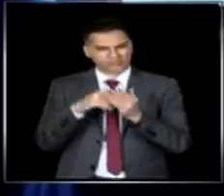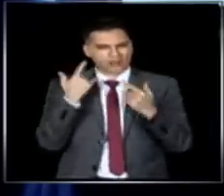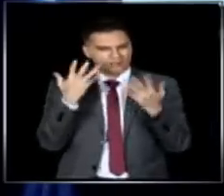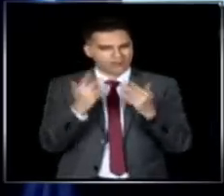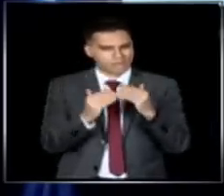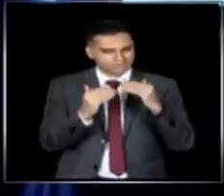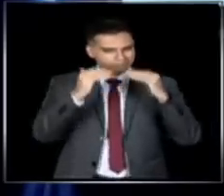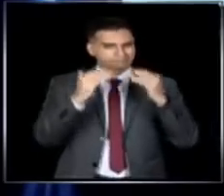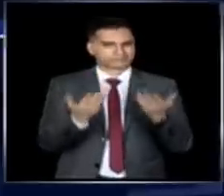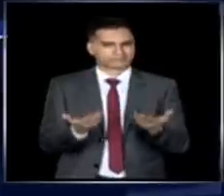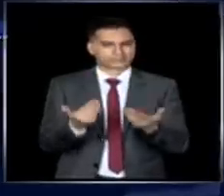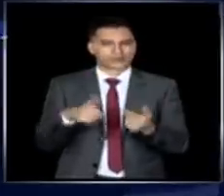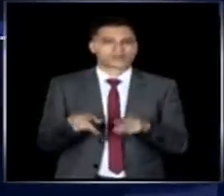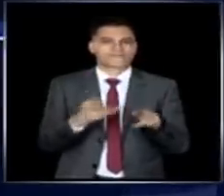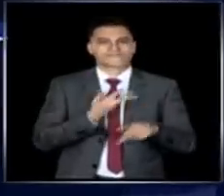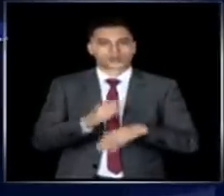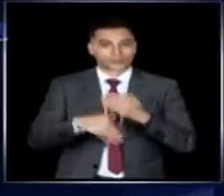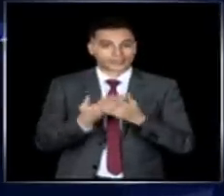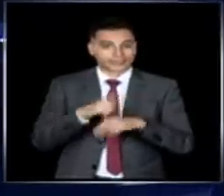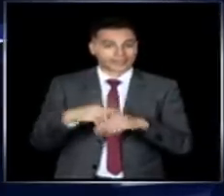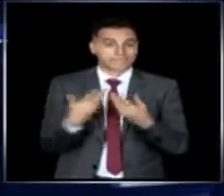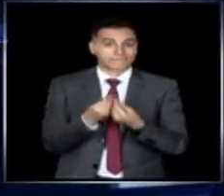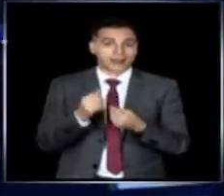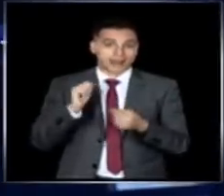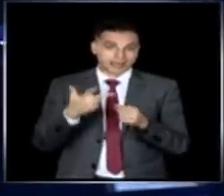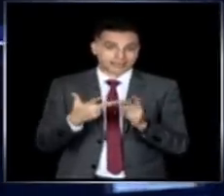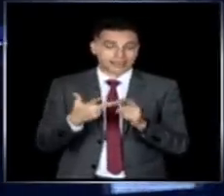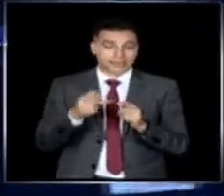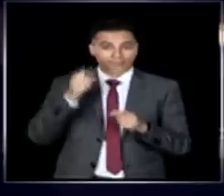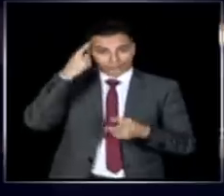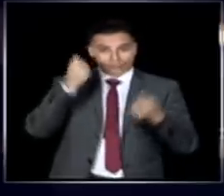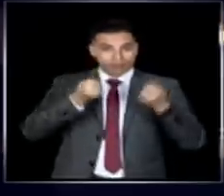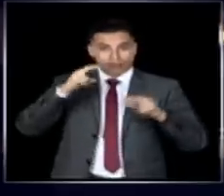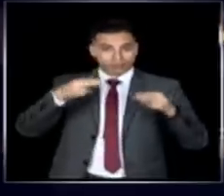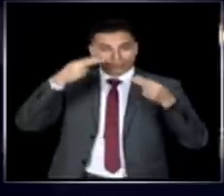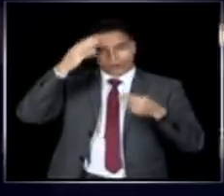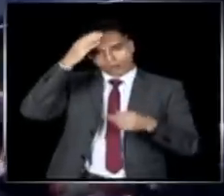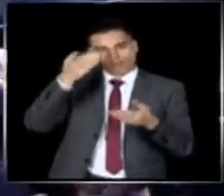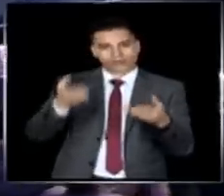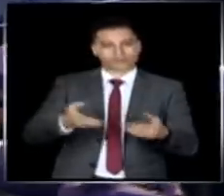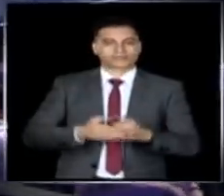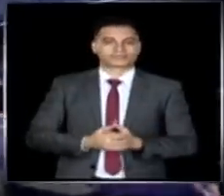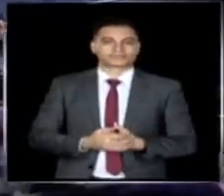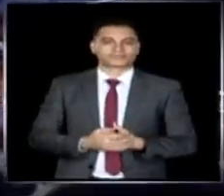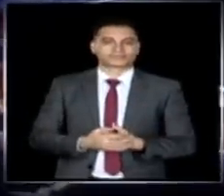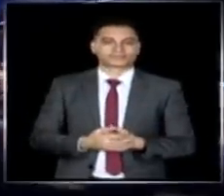بسرعة. هنخرج فاصل وهنرجع مرة تانية مع فقرة تحت الضغط والعباقرة.